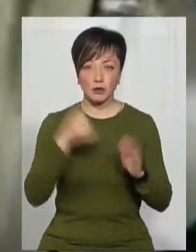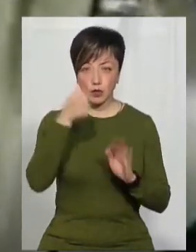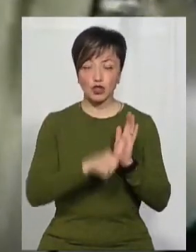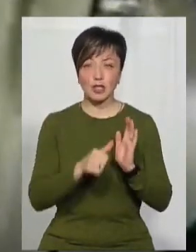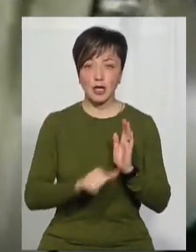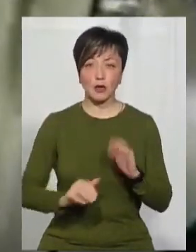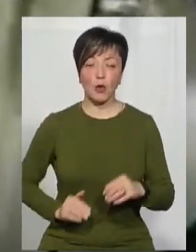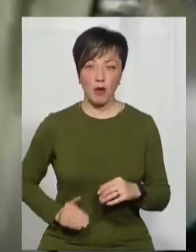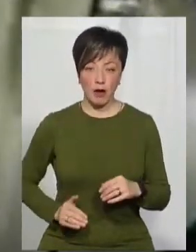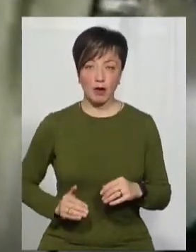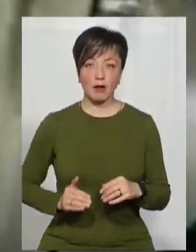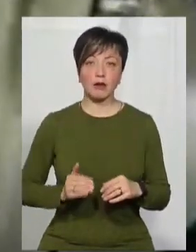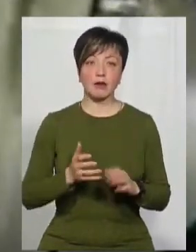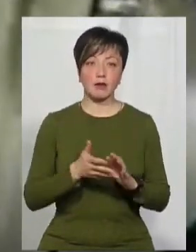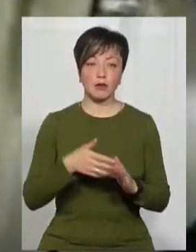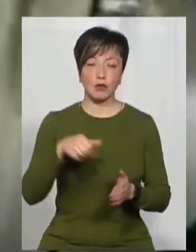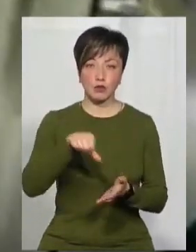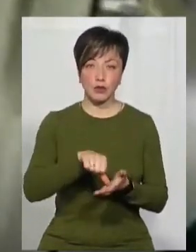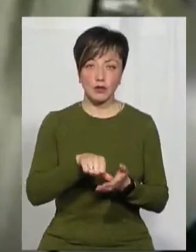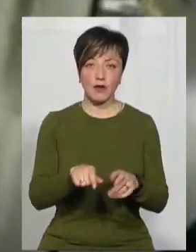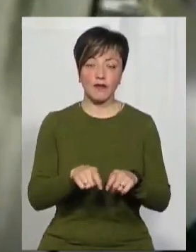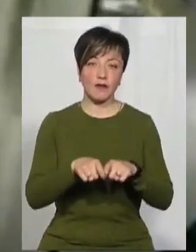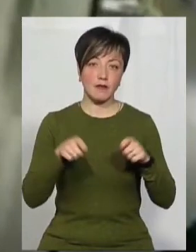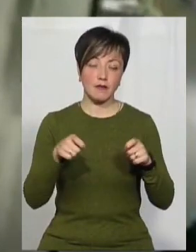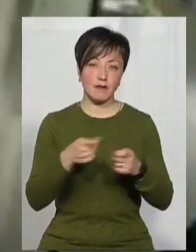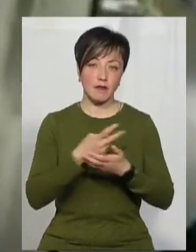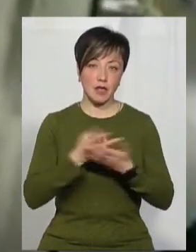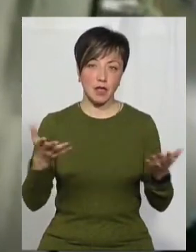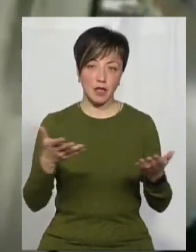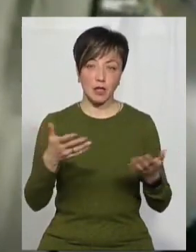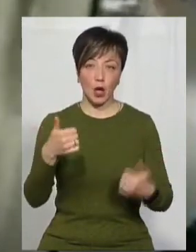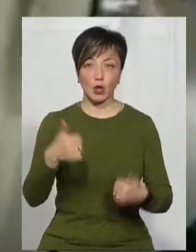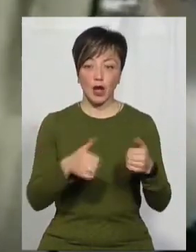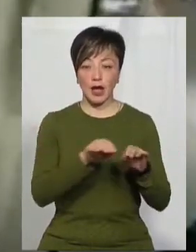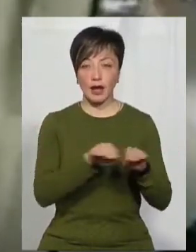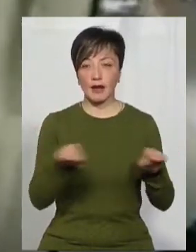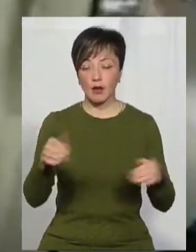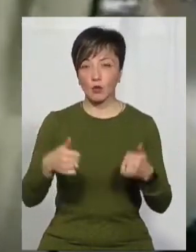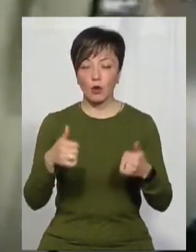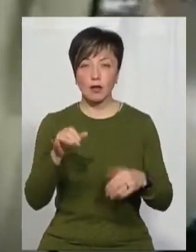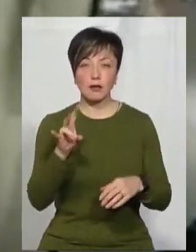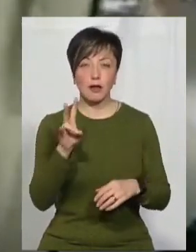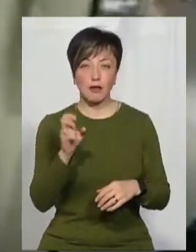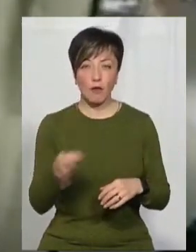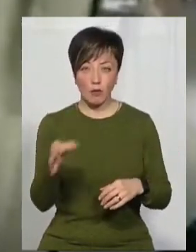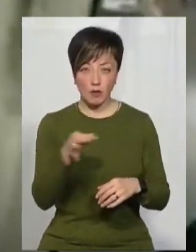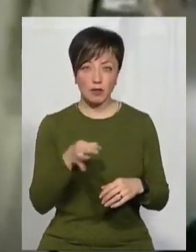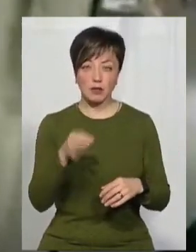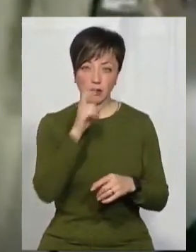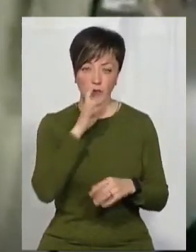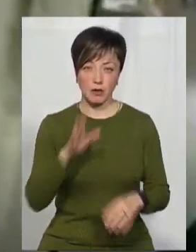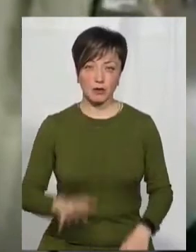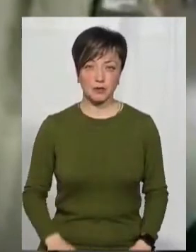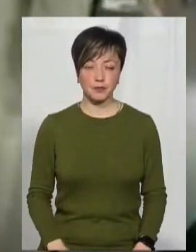60 компаній взяли у відкритих торгах. Тобто рівень конкуренції в області досить